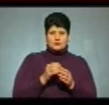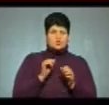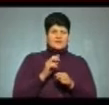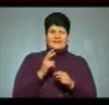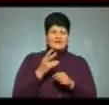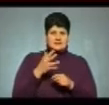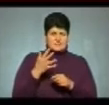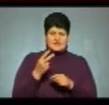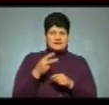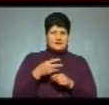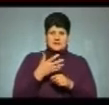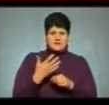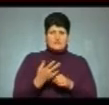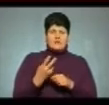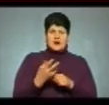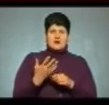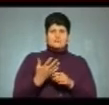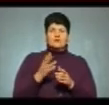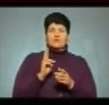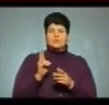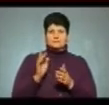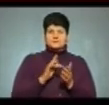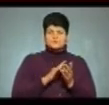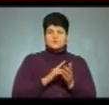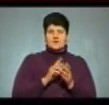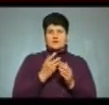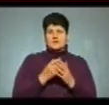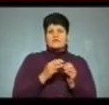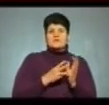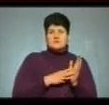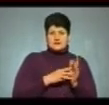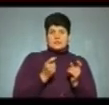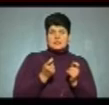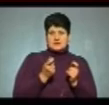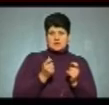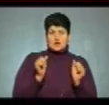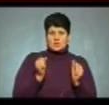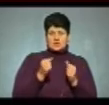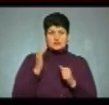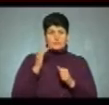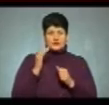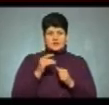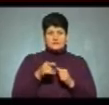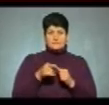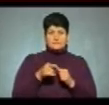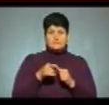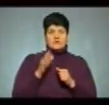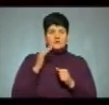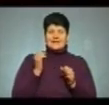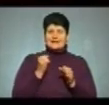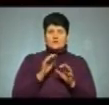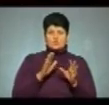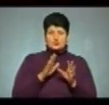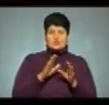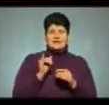25 градусів, не 22, як у тих, в кого централізоване, а 18. Можливо, трішки холодніша вода, так, але ні, вони вода не холодніша, тому що навпаки